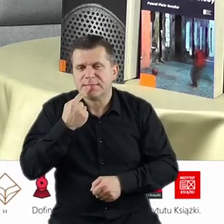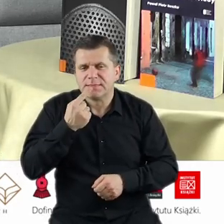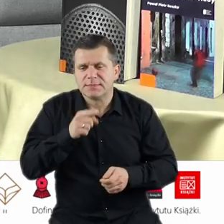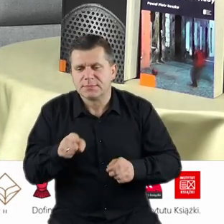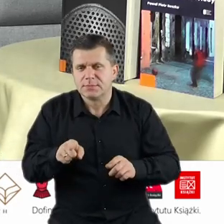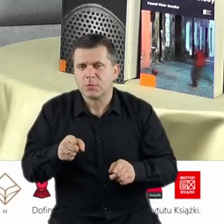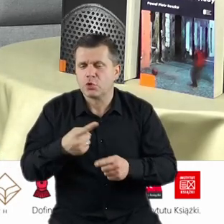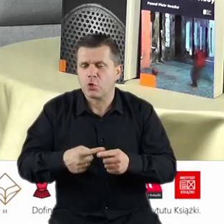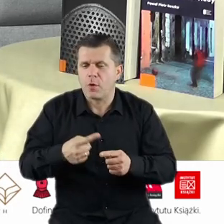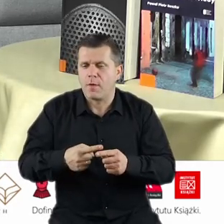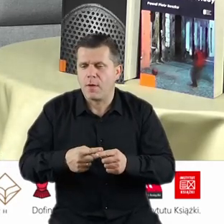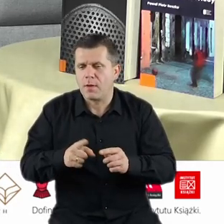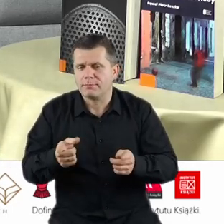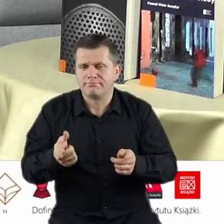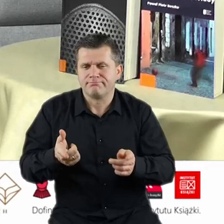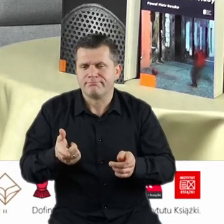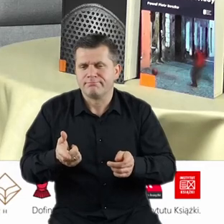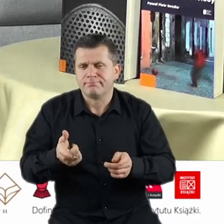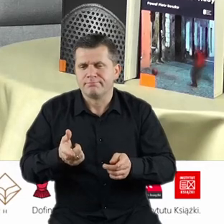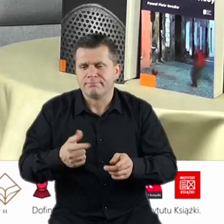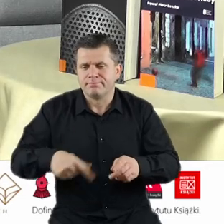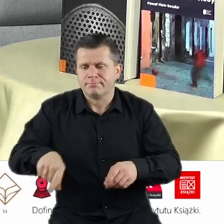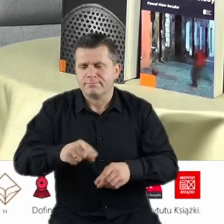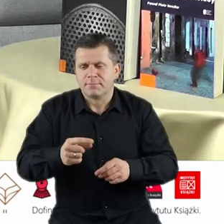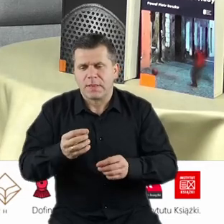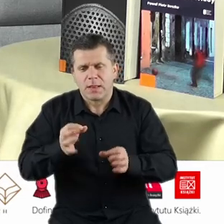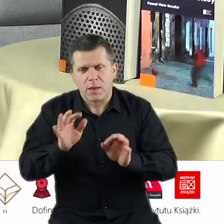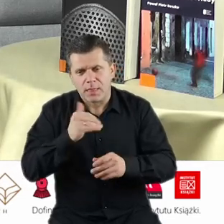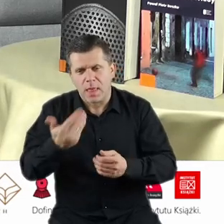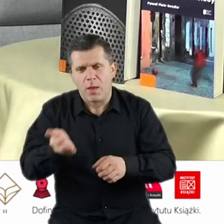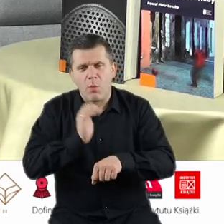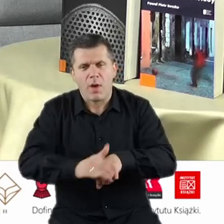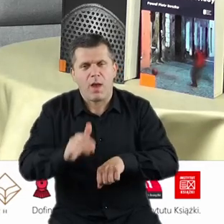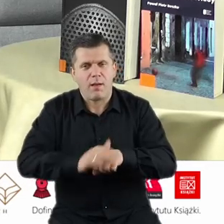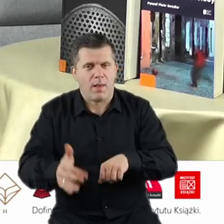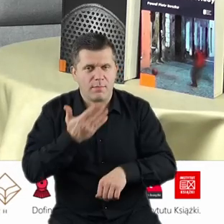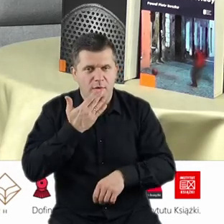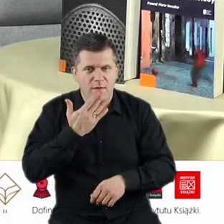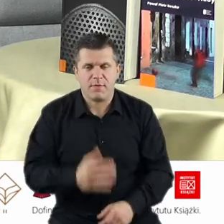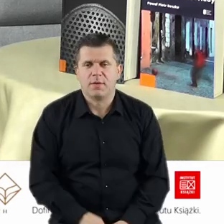Ten język pozwalał jakoś oswoić ten horror, z którym oni się stykali.